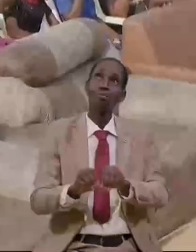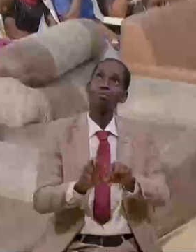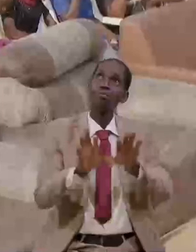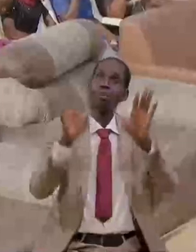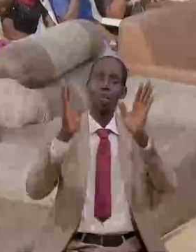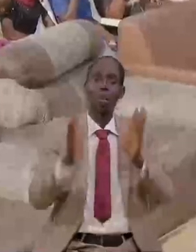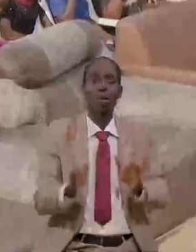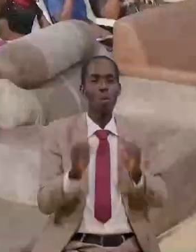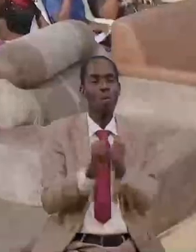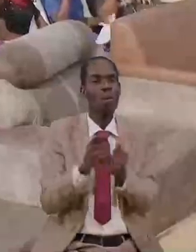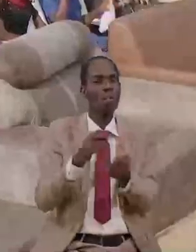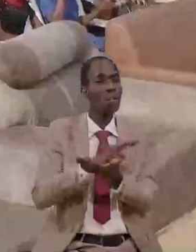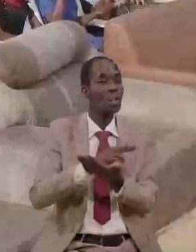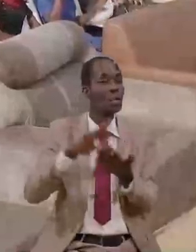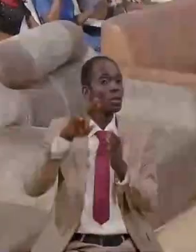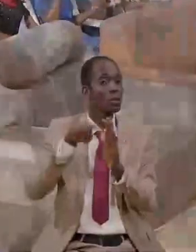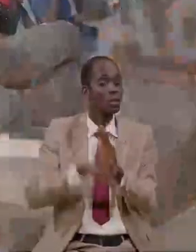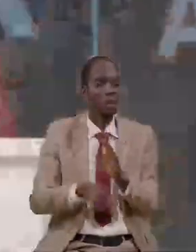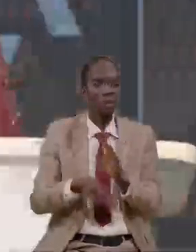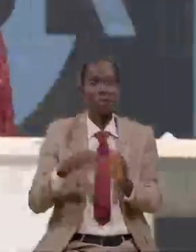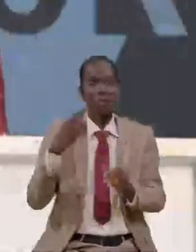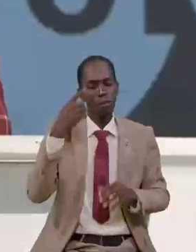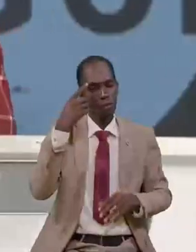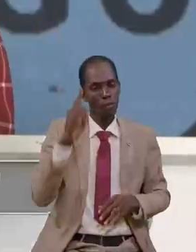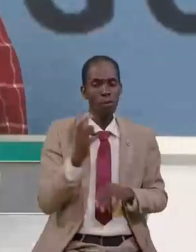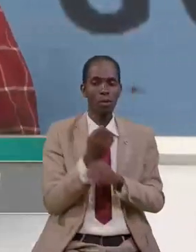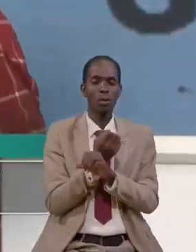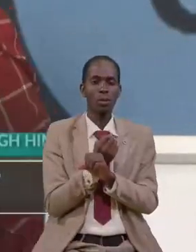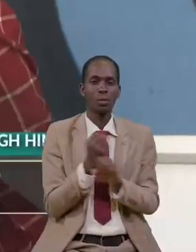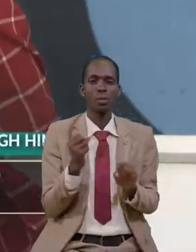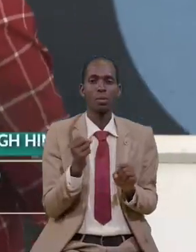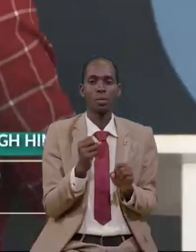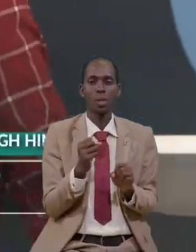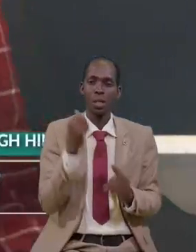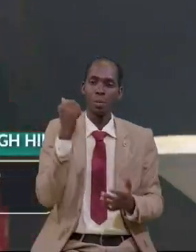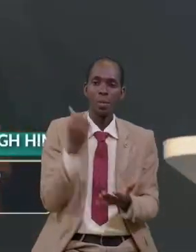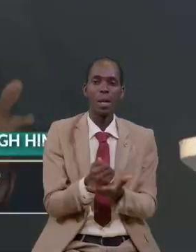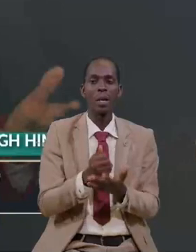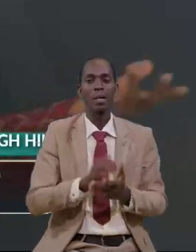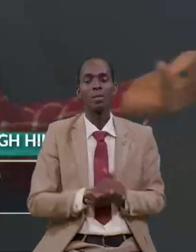avec la justice du salut. Amen.